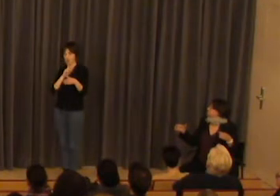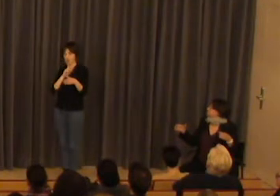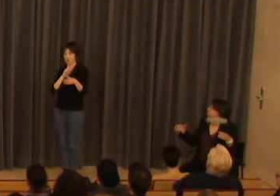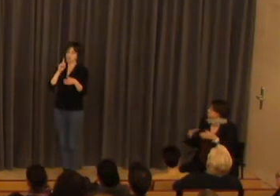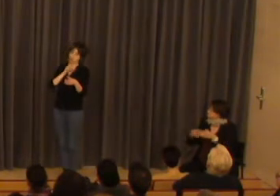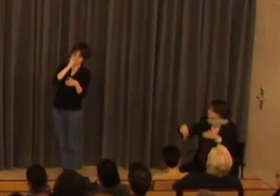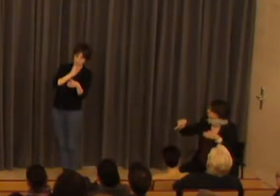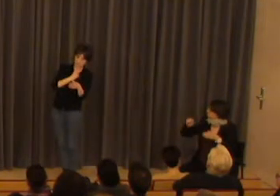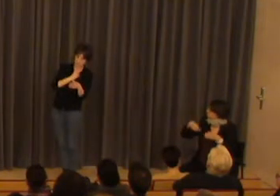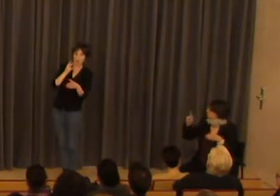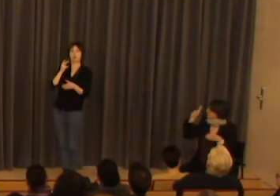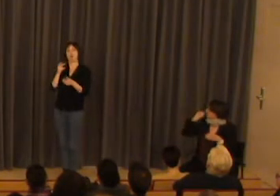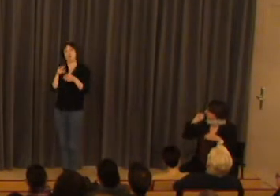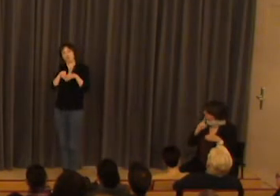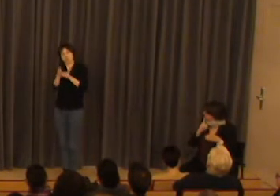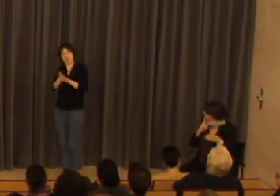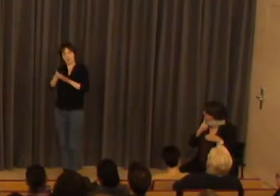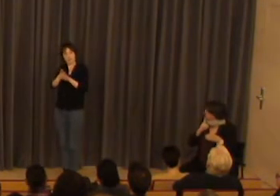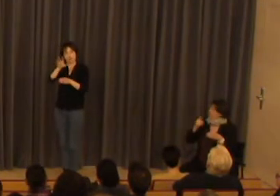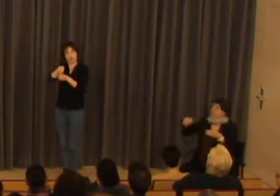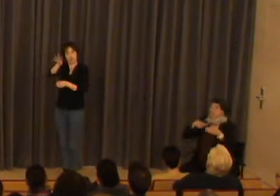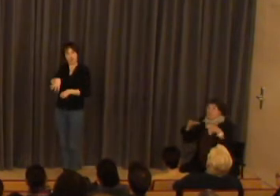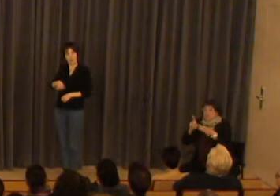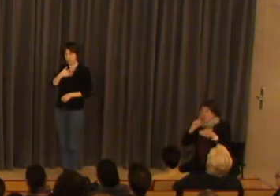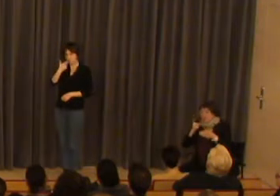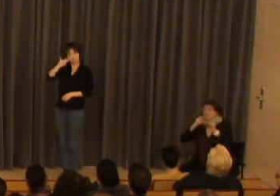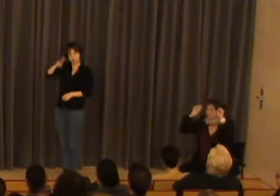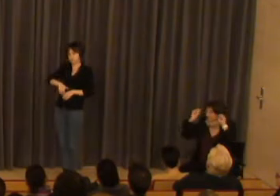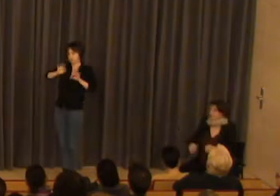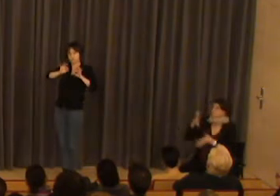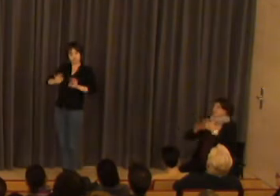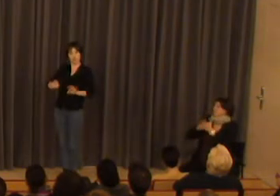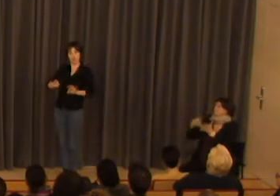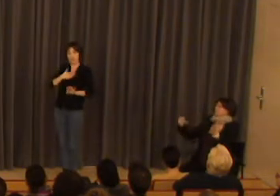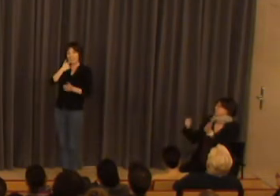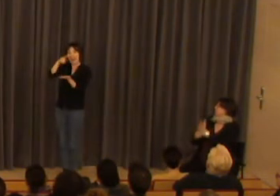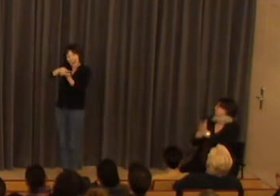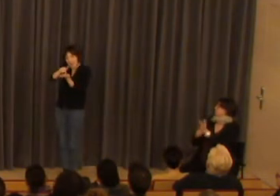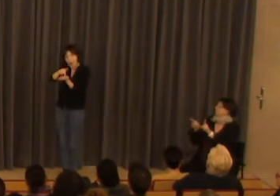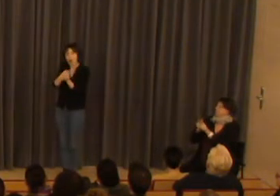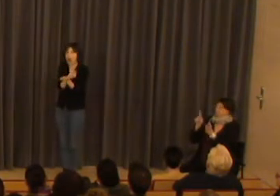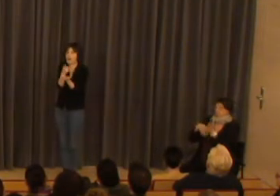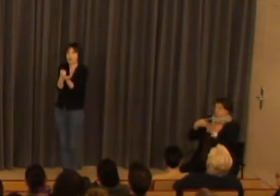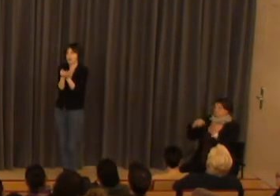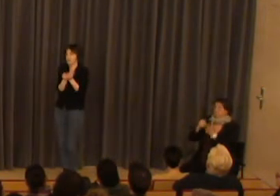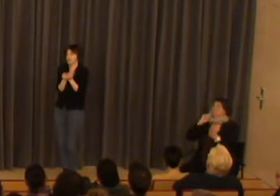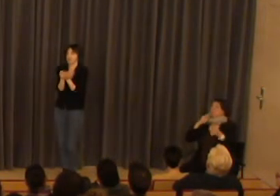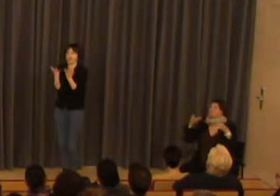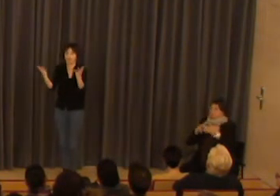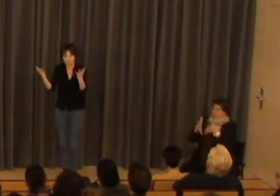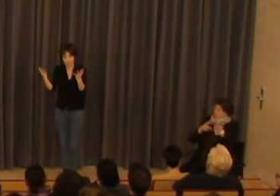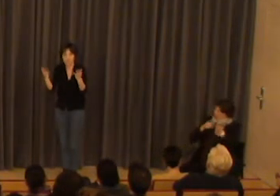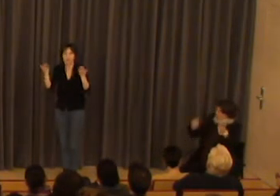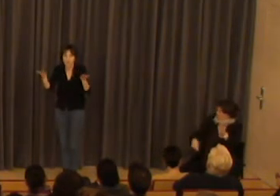sord-cega, signant de Catalunya, i per tant aquesta llengua necessita moltes coses i